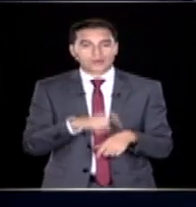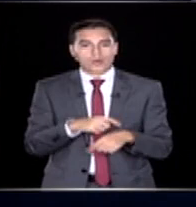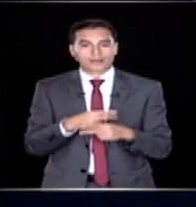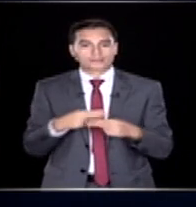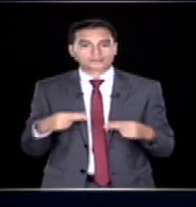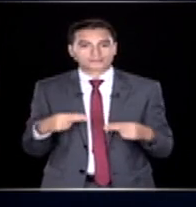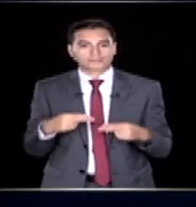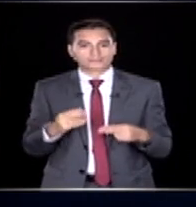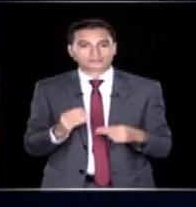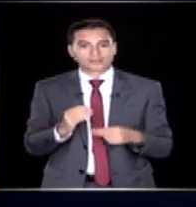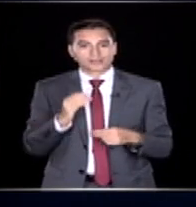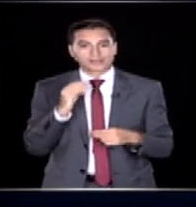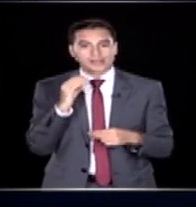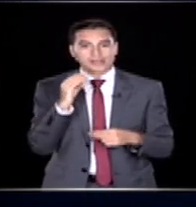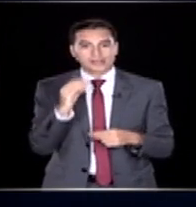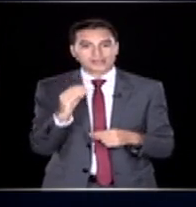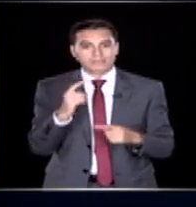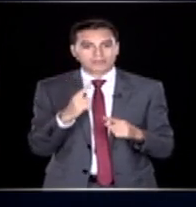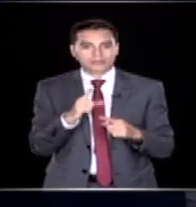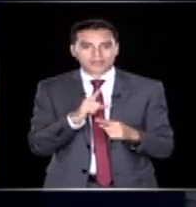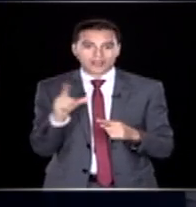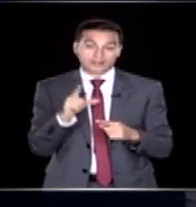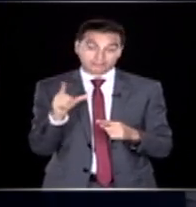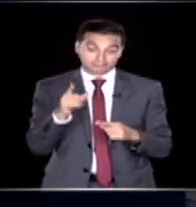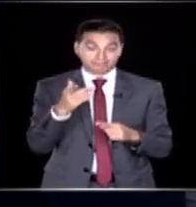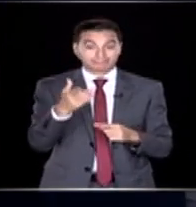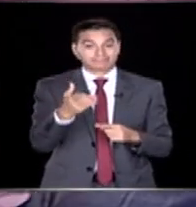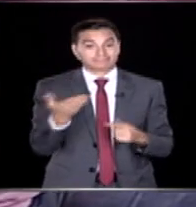سليمان، أول 10 نقاط إجابة صحيحة.